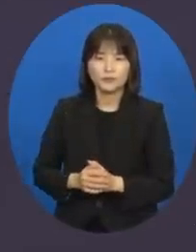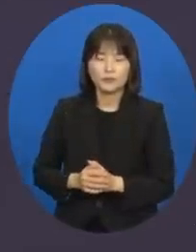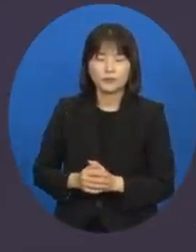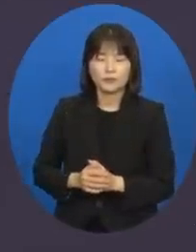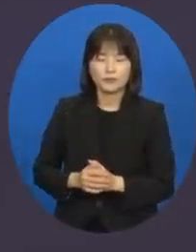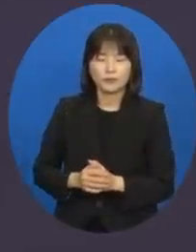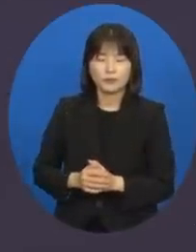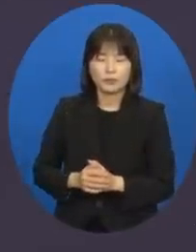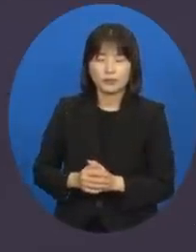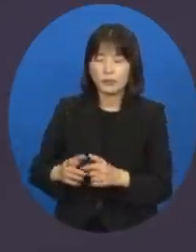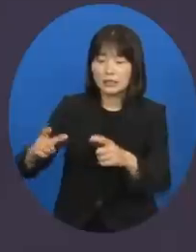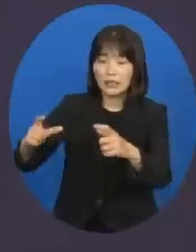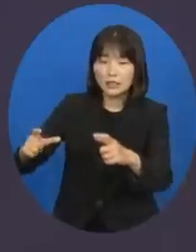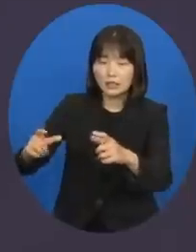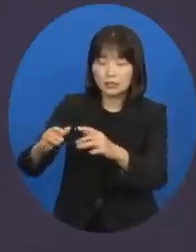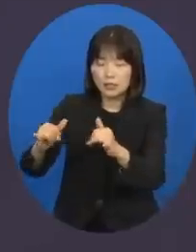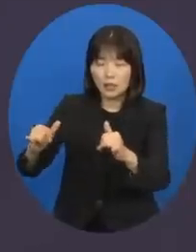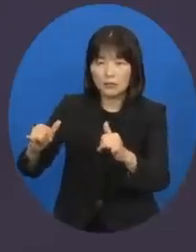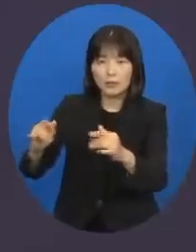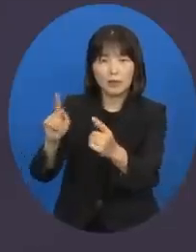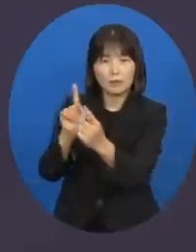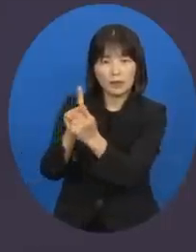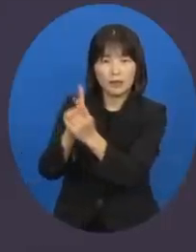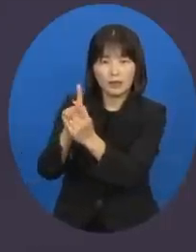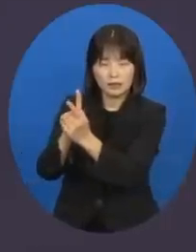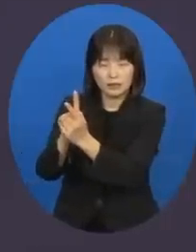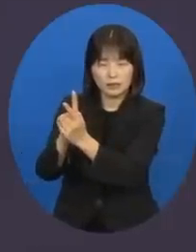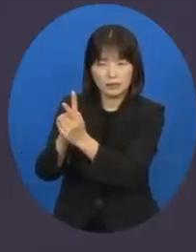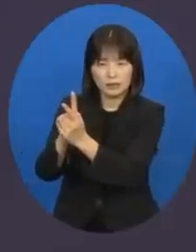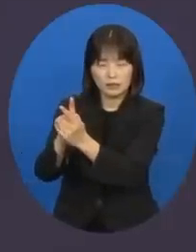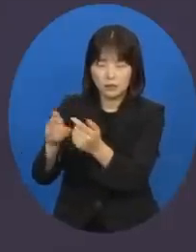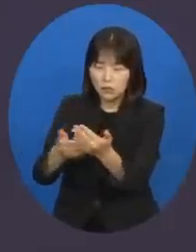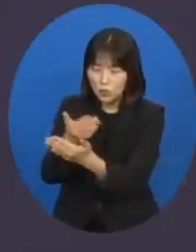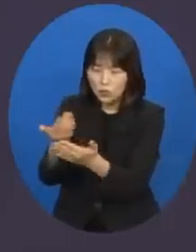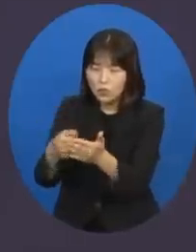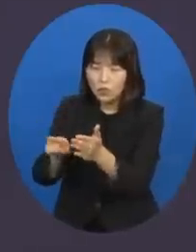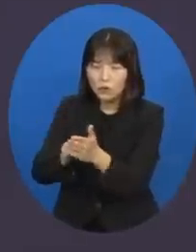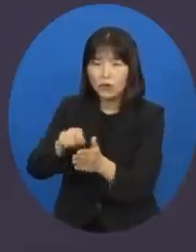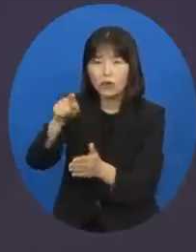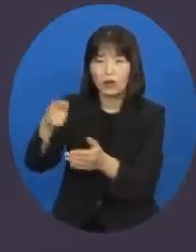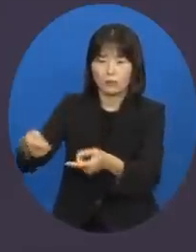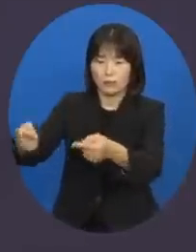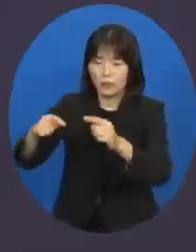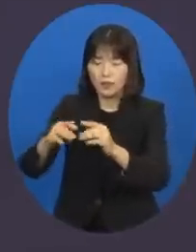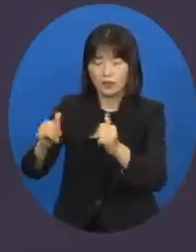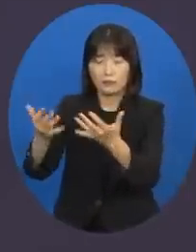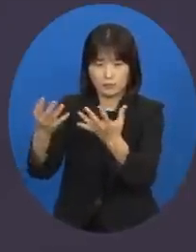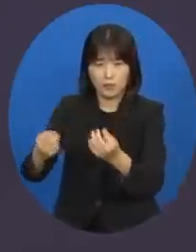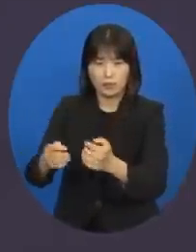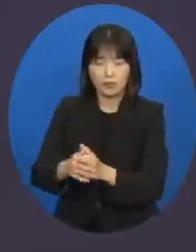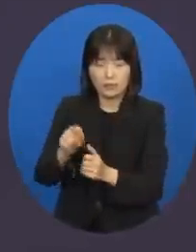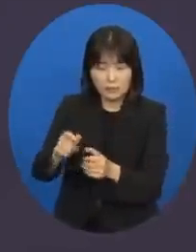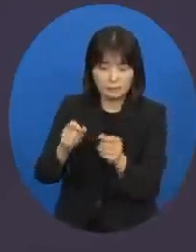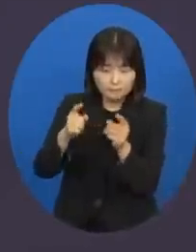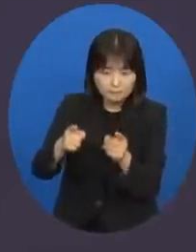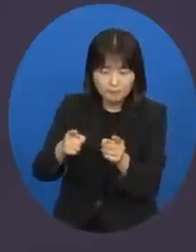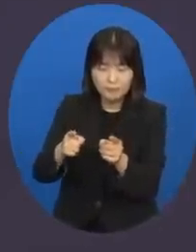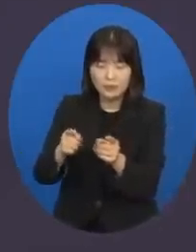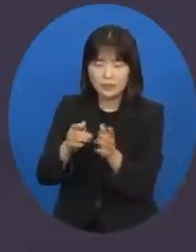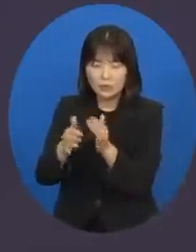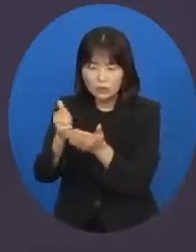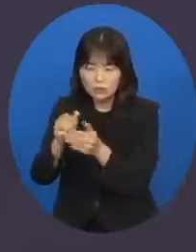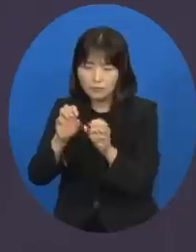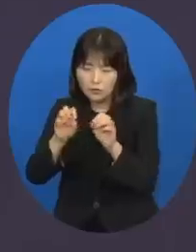사람들이 만나는 곳과 같은, 그러니까 교제를 하러 오신 분들이 많았어요. 근데 그걸 계기로 이제 전도도 하고 예수를 믿게 하는